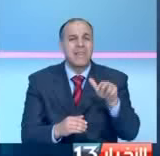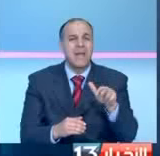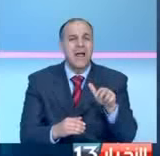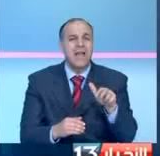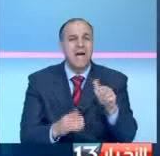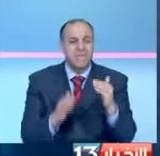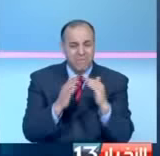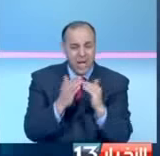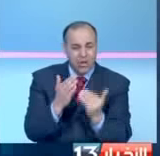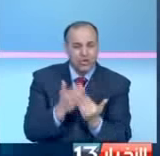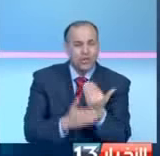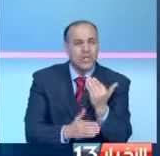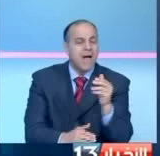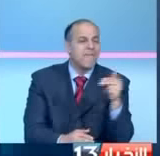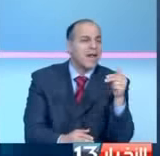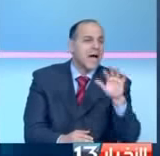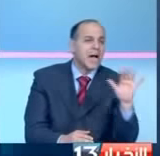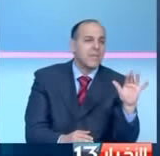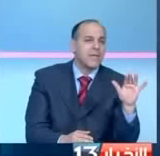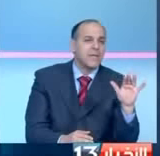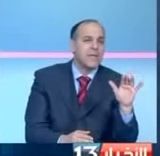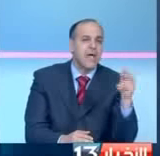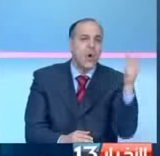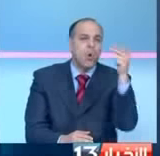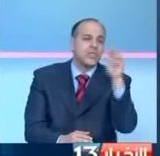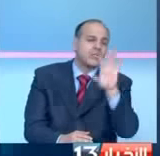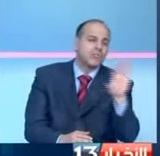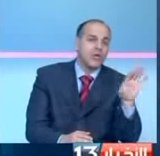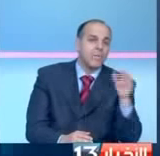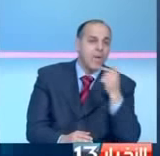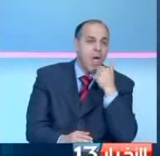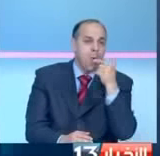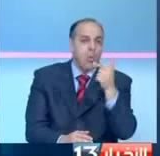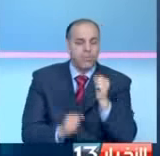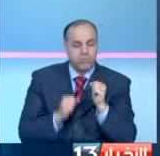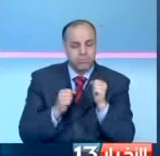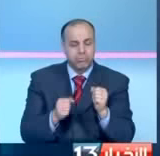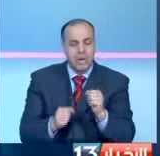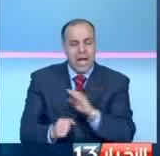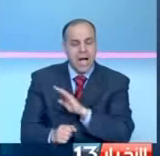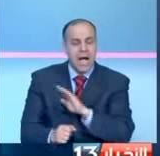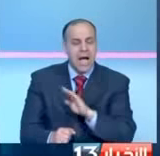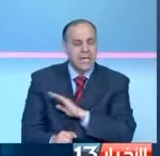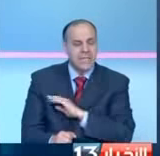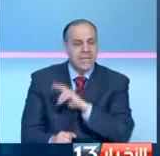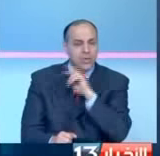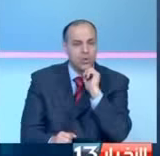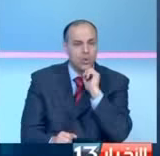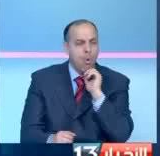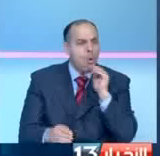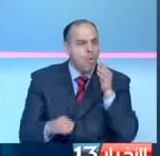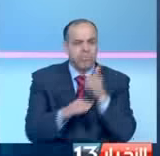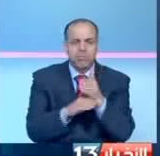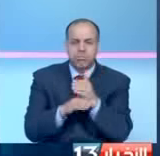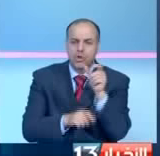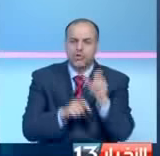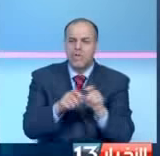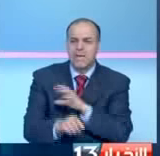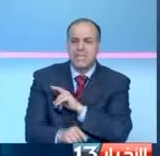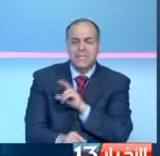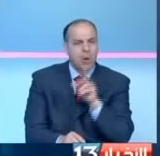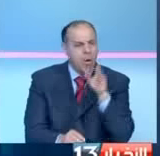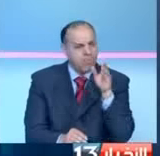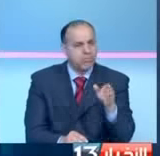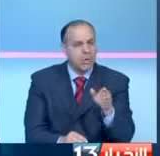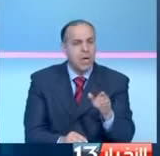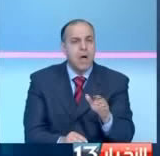وحدة استيطانية في الضفة الغربية والقدس الشرقية المحتلة، كثفت قوات المحتل فجر اليوم اعتداءاتها على الفلسطينيين،